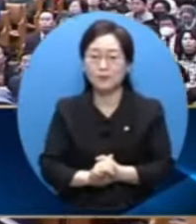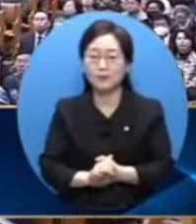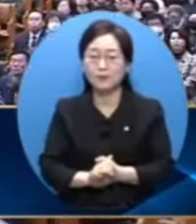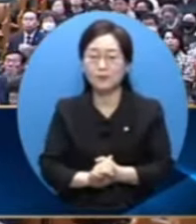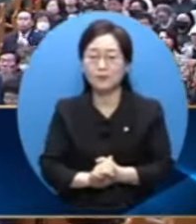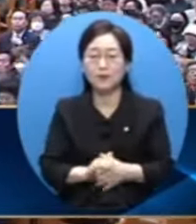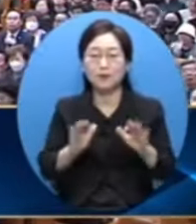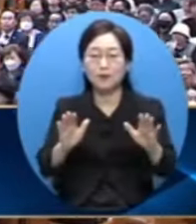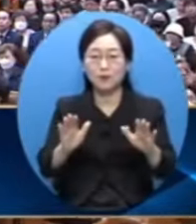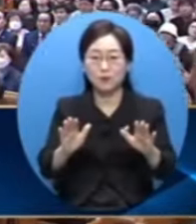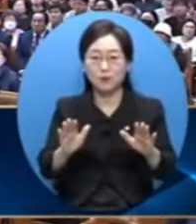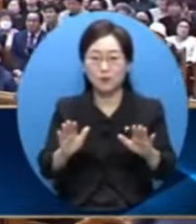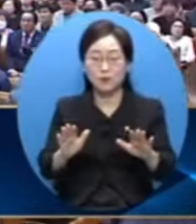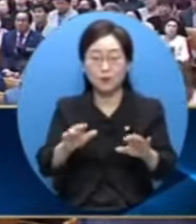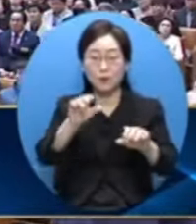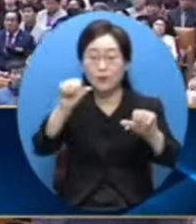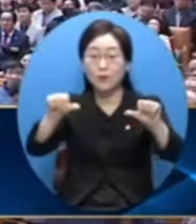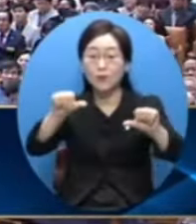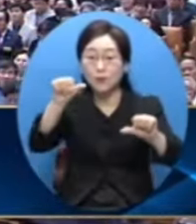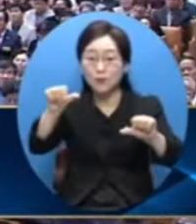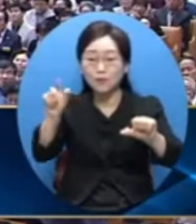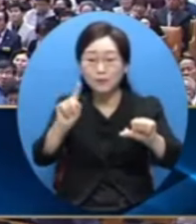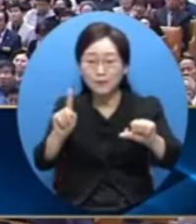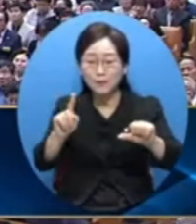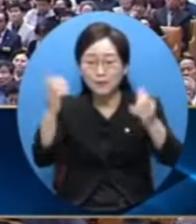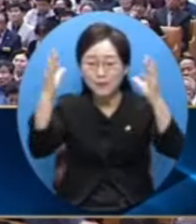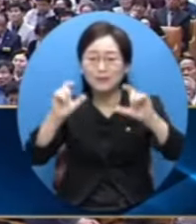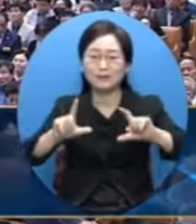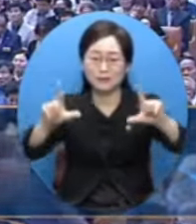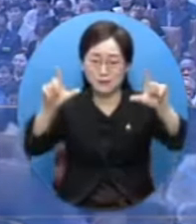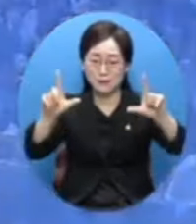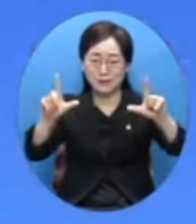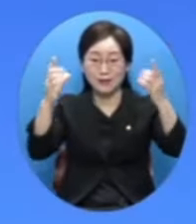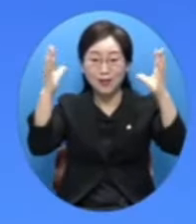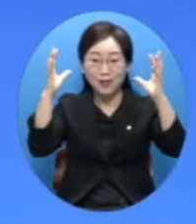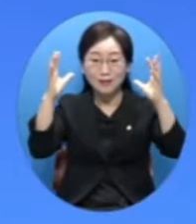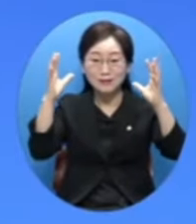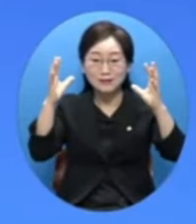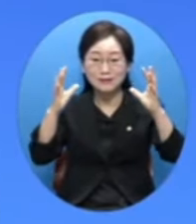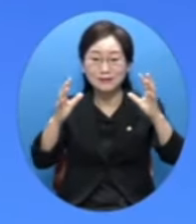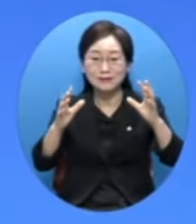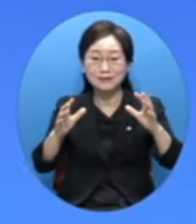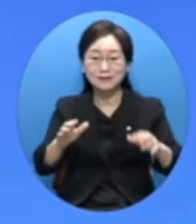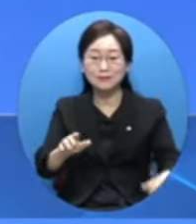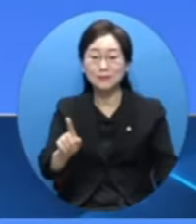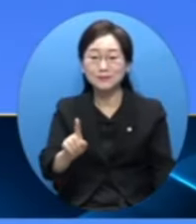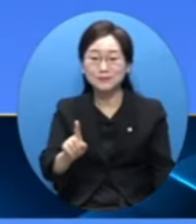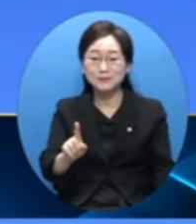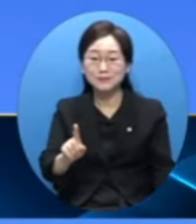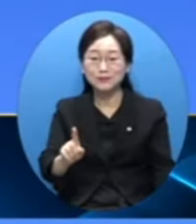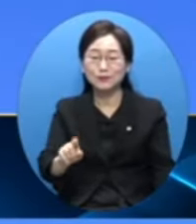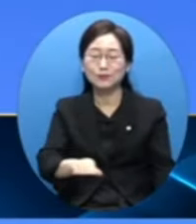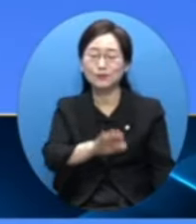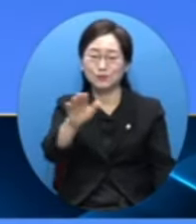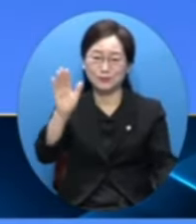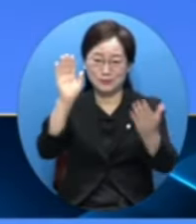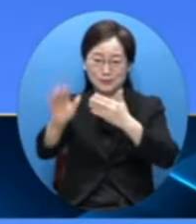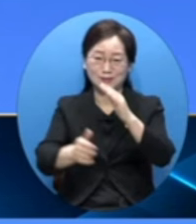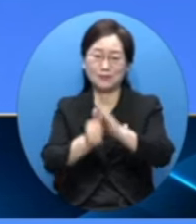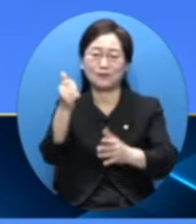네. 오늘 5월 5일은 어린이날입니다. 어린이들은 우리의 미래이고